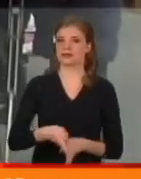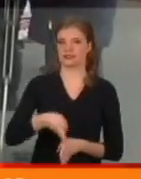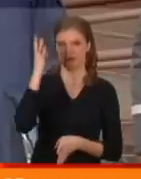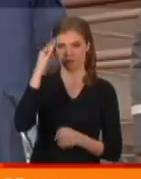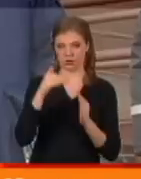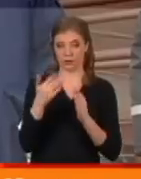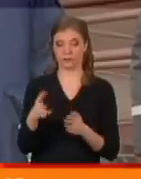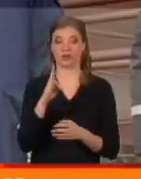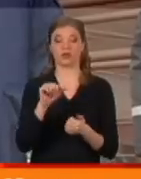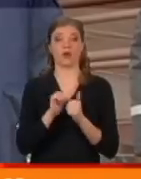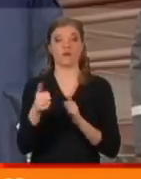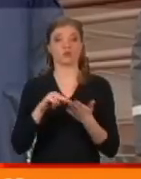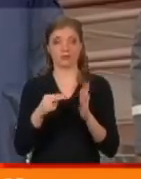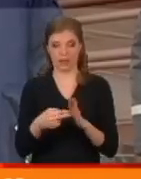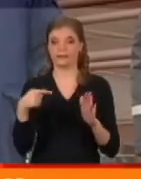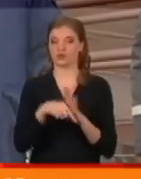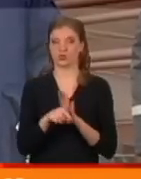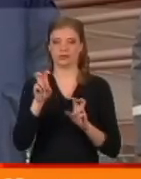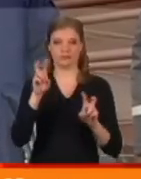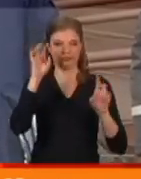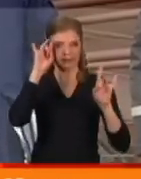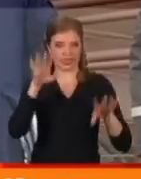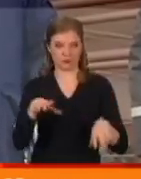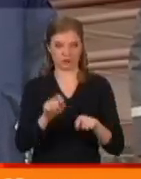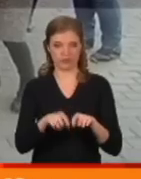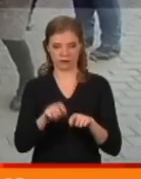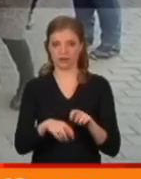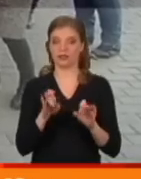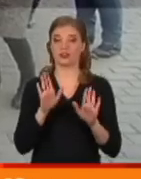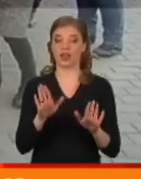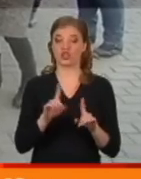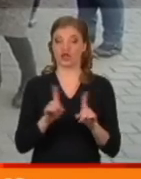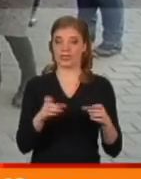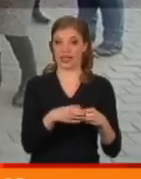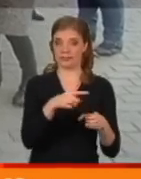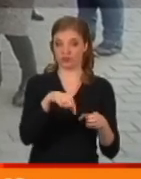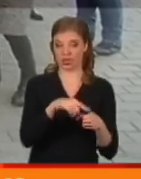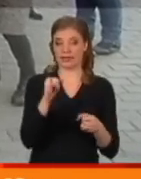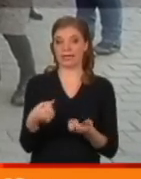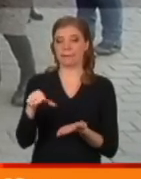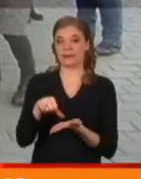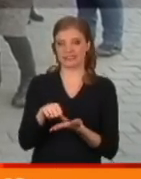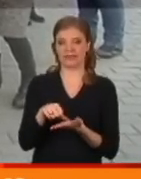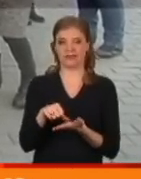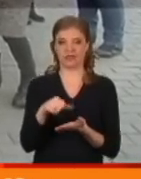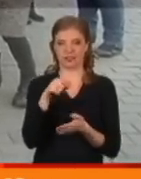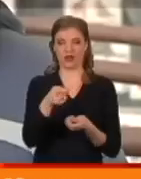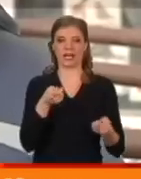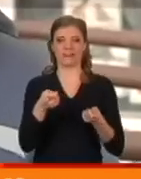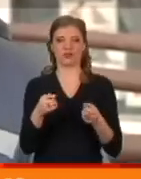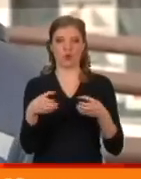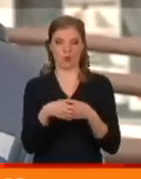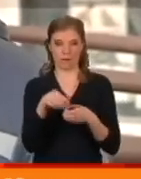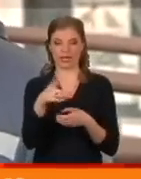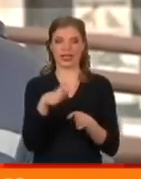висотних будівлях. На позаплановій, тобто вважай, несподівані перевірці, не лише надзвичайники, а й представники керівної компанії і організації,